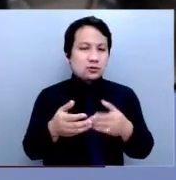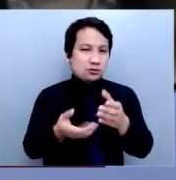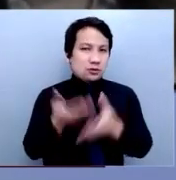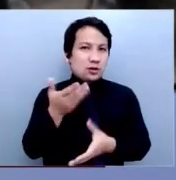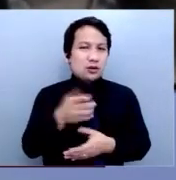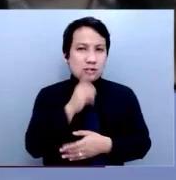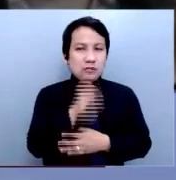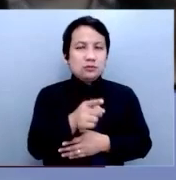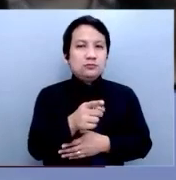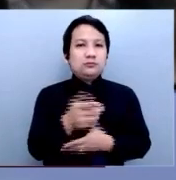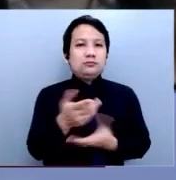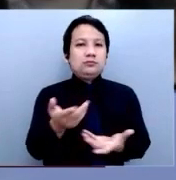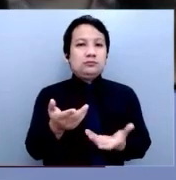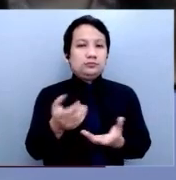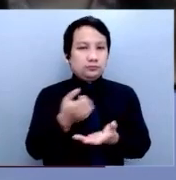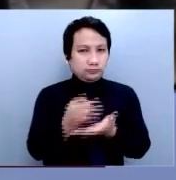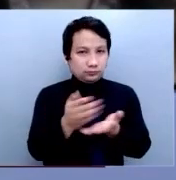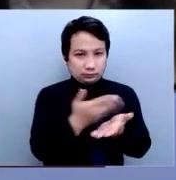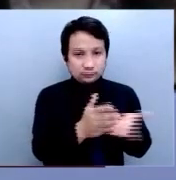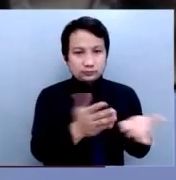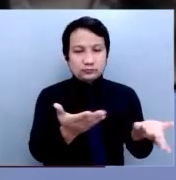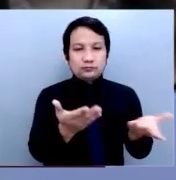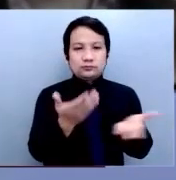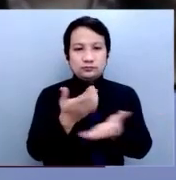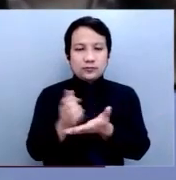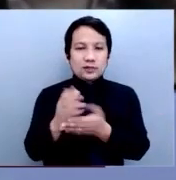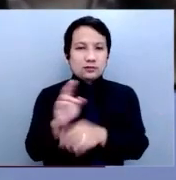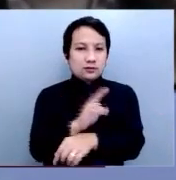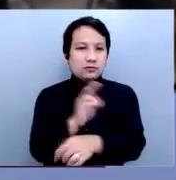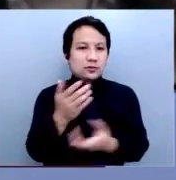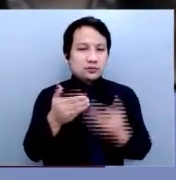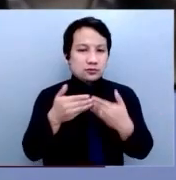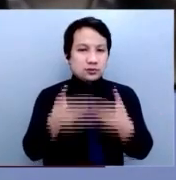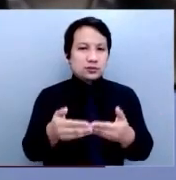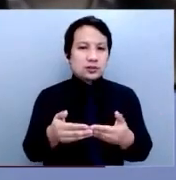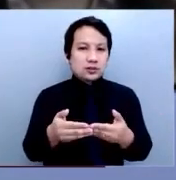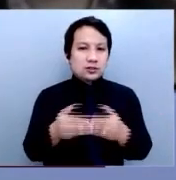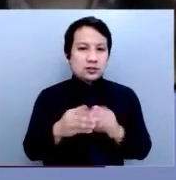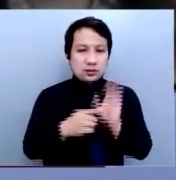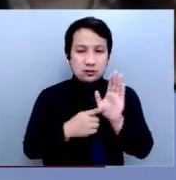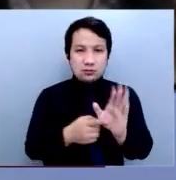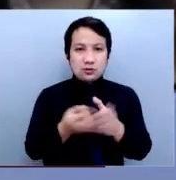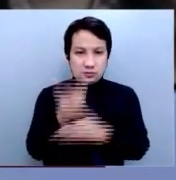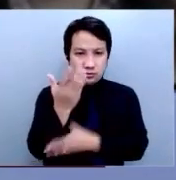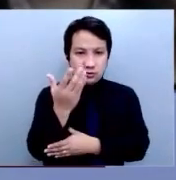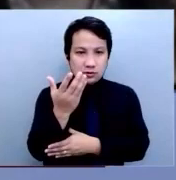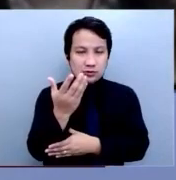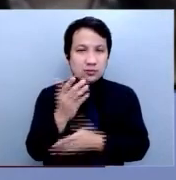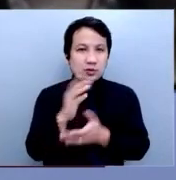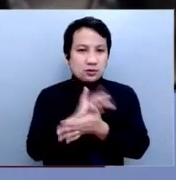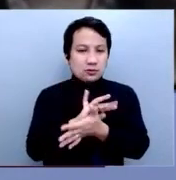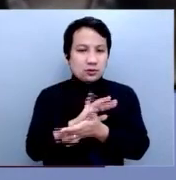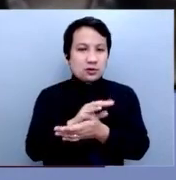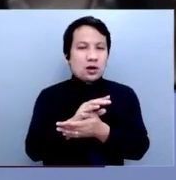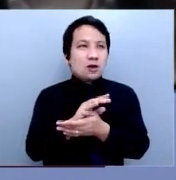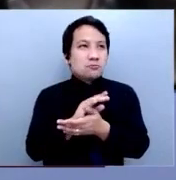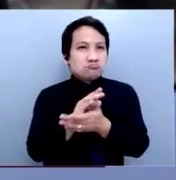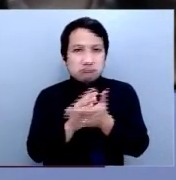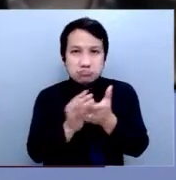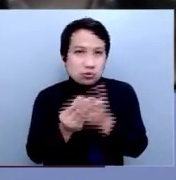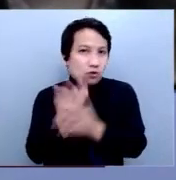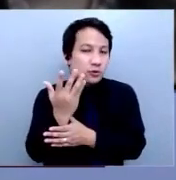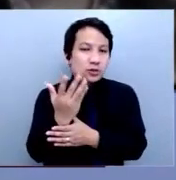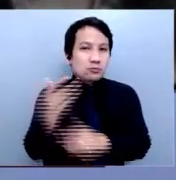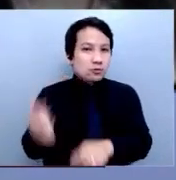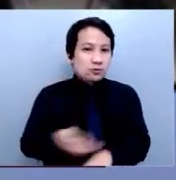that spending will really be used, no, effectively, no, to induce growth, recovery, and in the longer